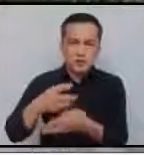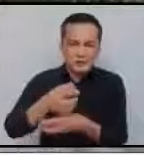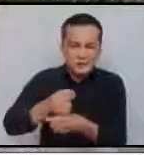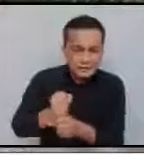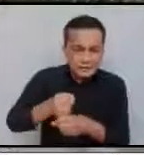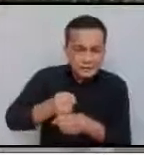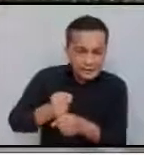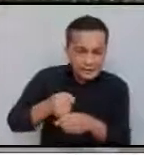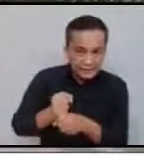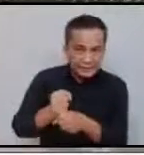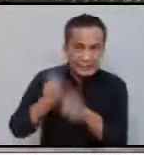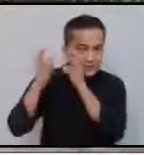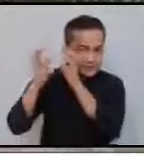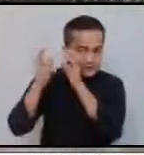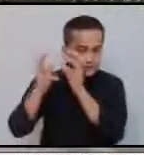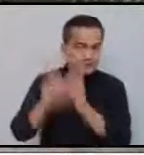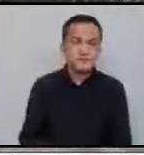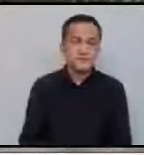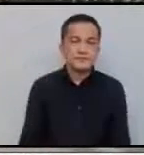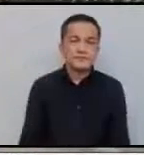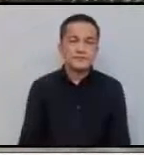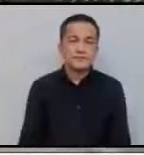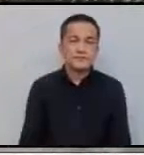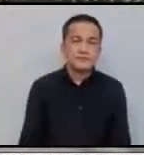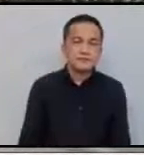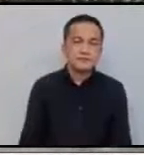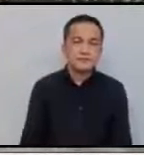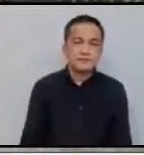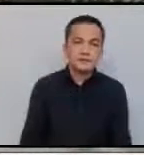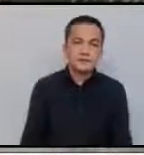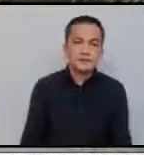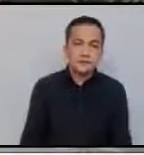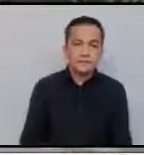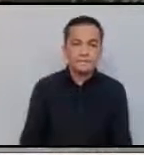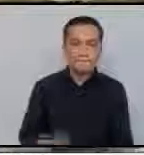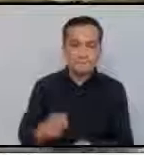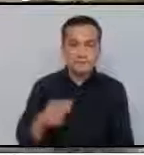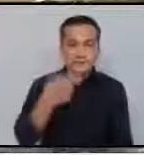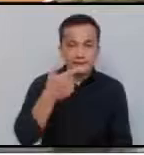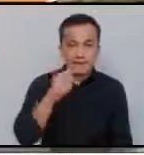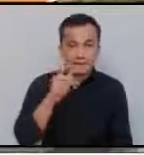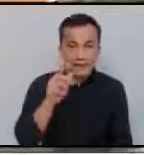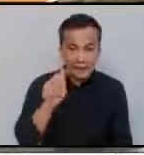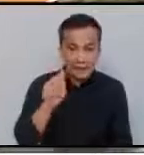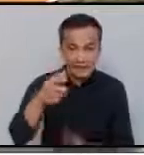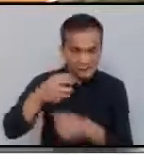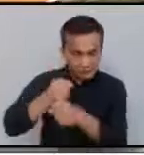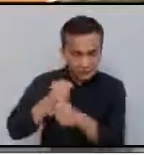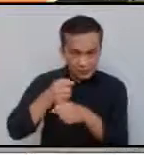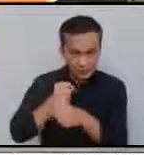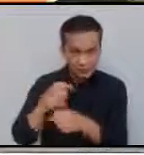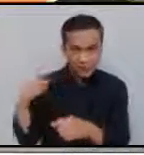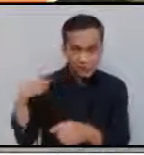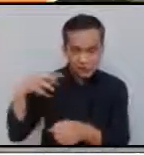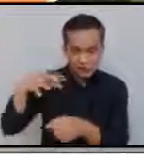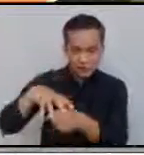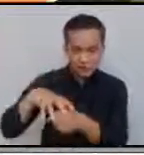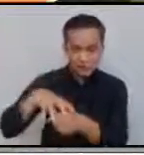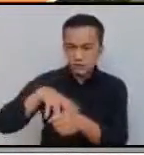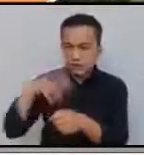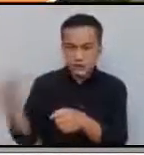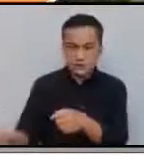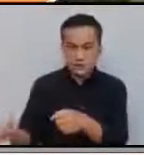So, ngayon, ito na, nilagay na natin yung ating kakanggata. Hintay lang po natin mag-simmer, pero hindi na po natin tatakpan para po